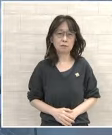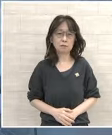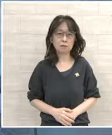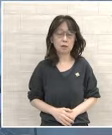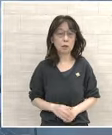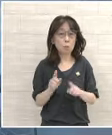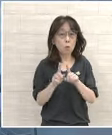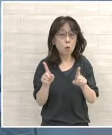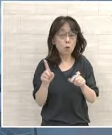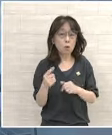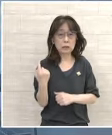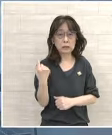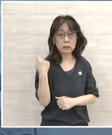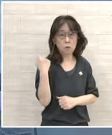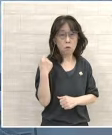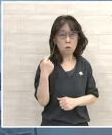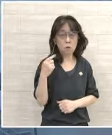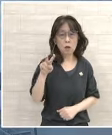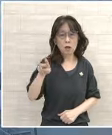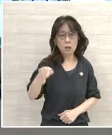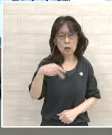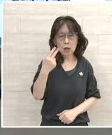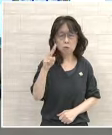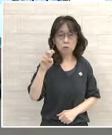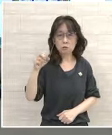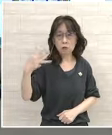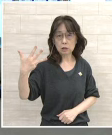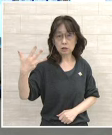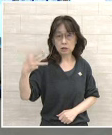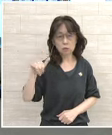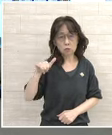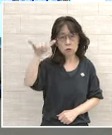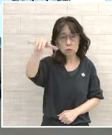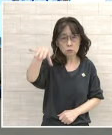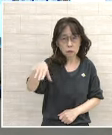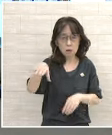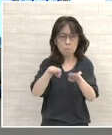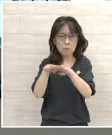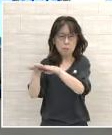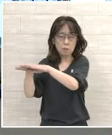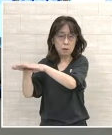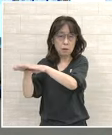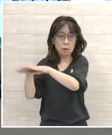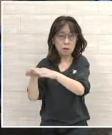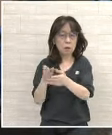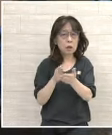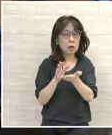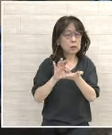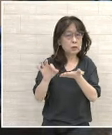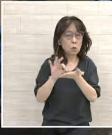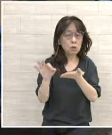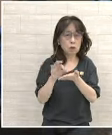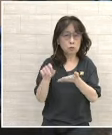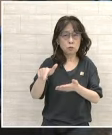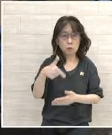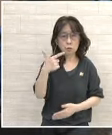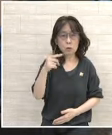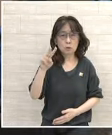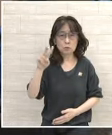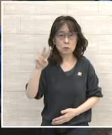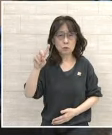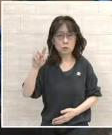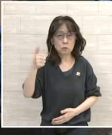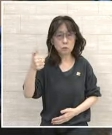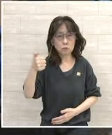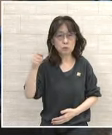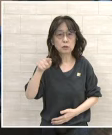一方、昨日228のすべての便が欠航となり、利用客650人が一夜を明かした新